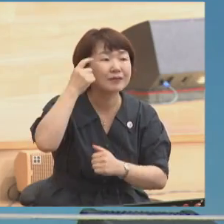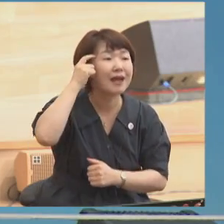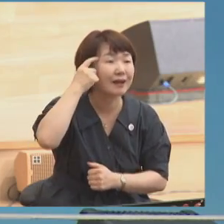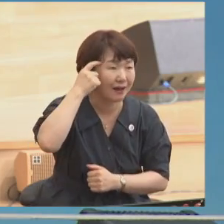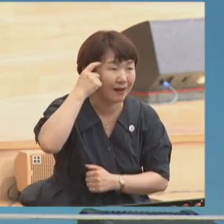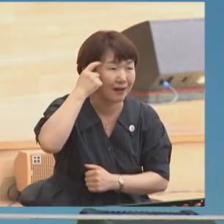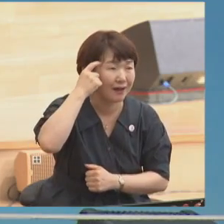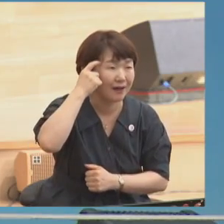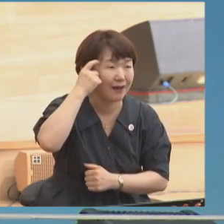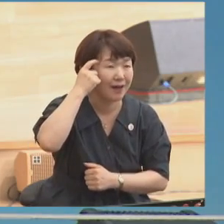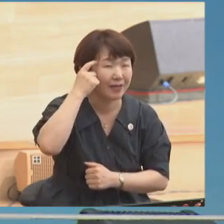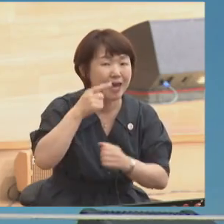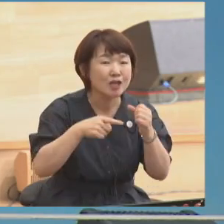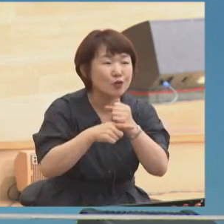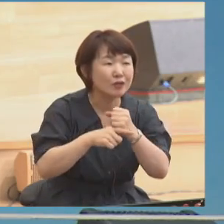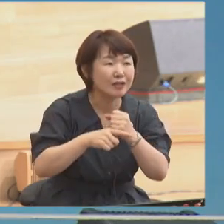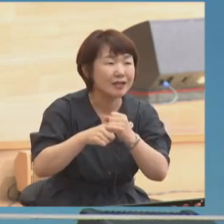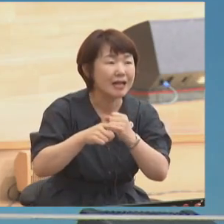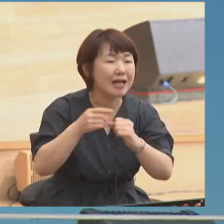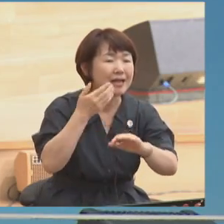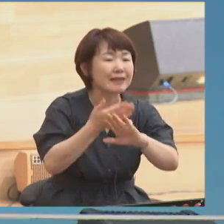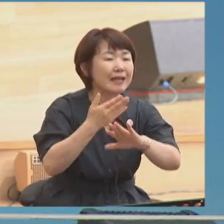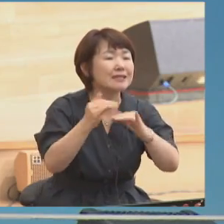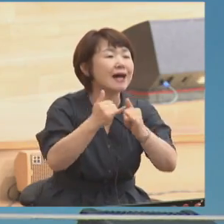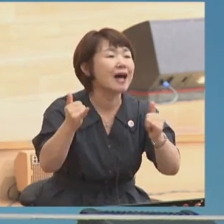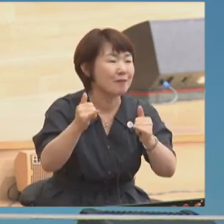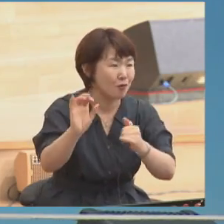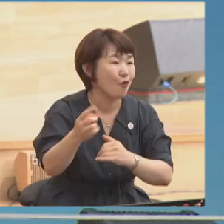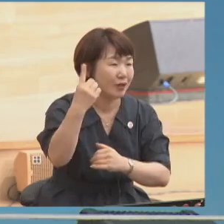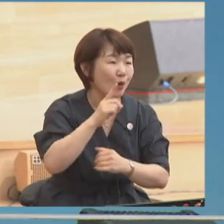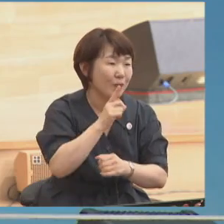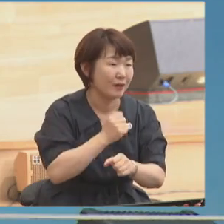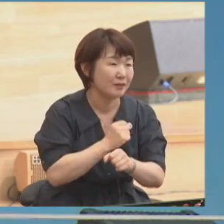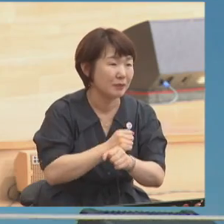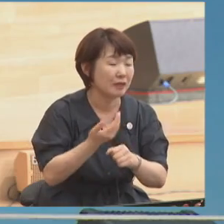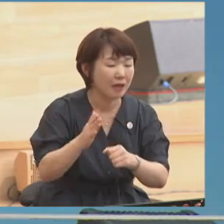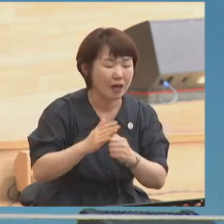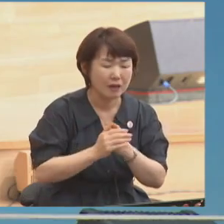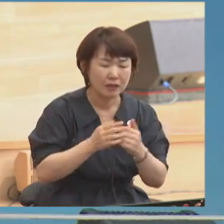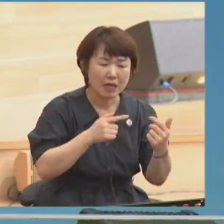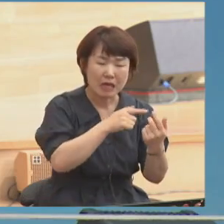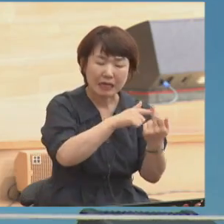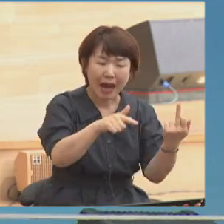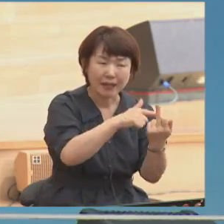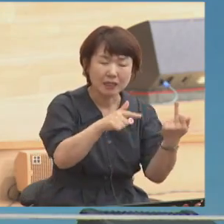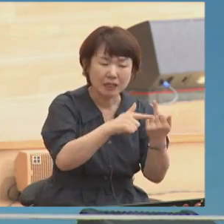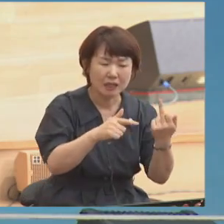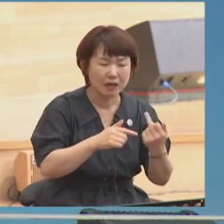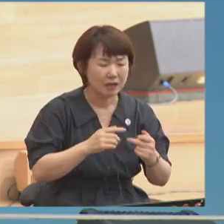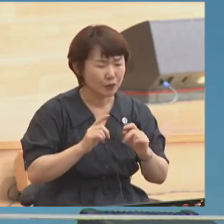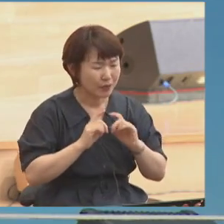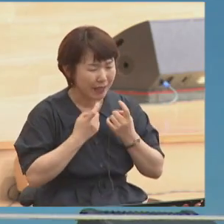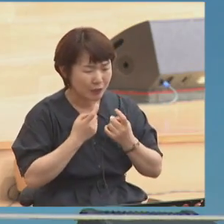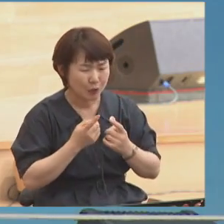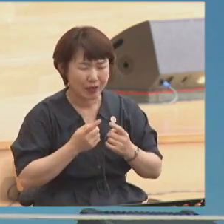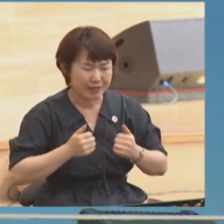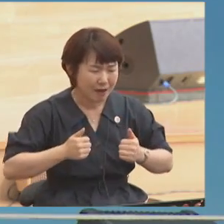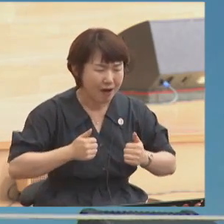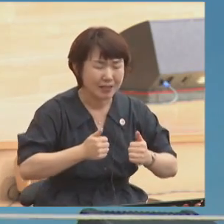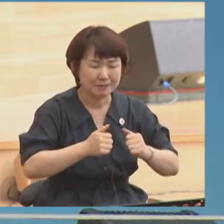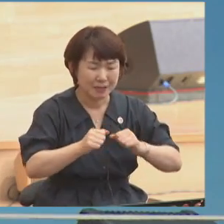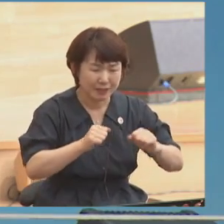했습니다. 원인을 밖에서 찾았습니다. 그러면 가인이 하나님 앞에 할 수 있는 나름대로의 최고